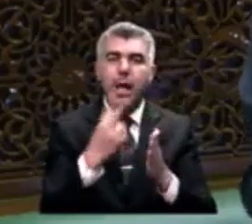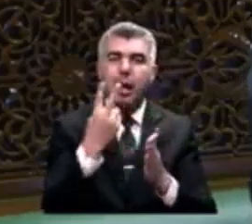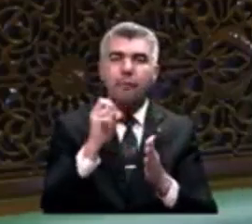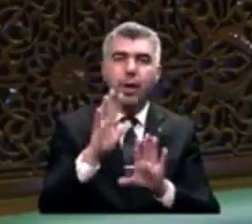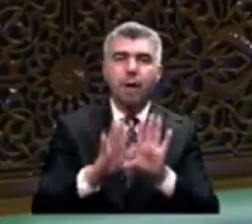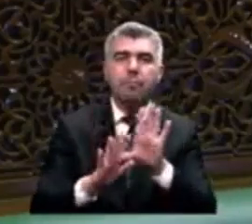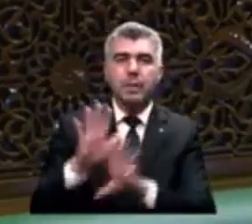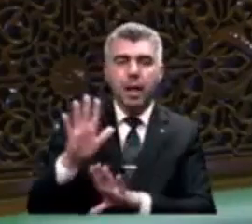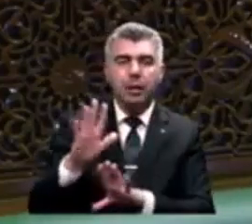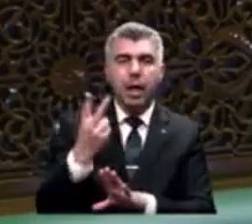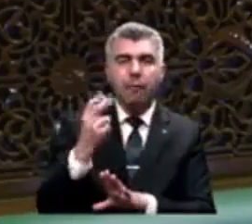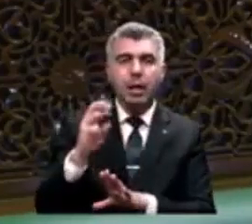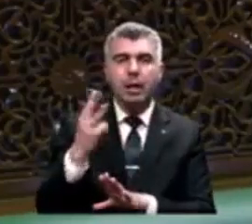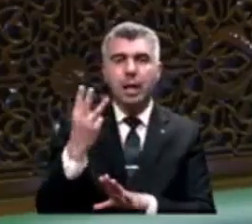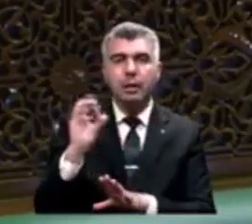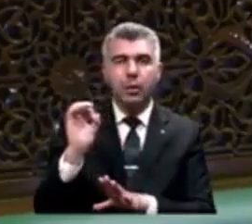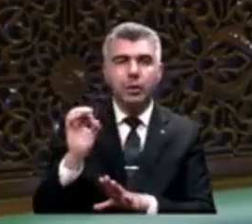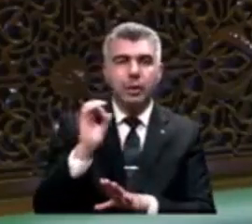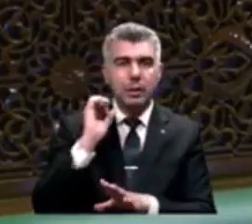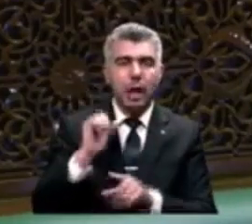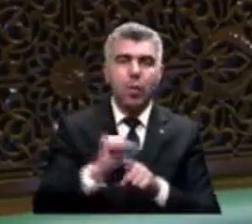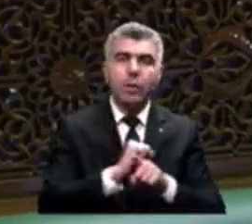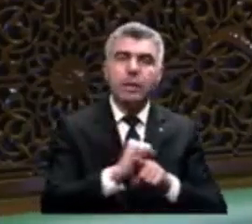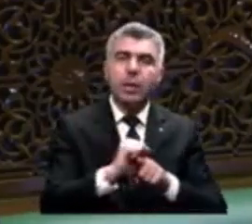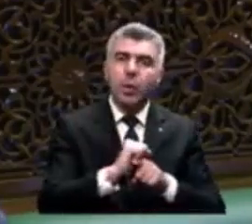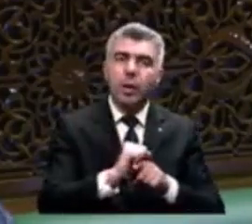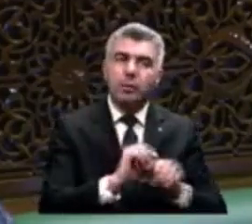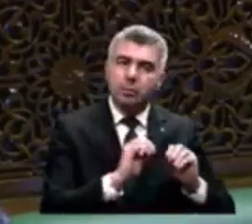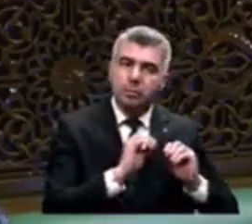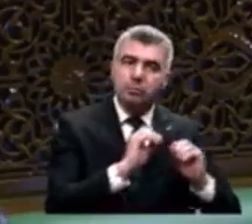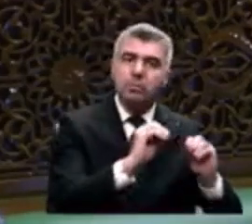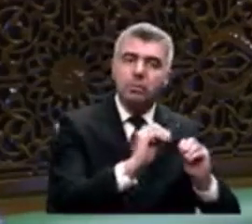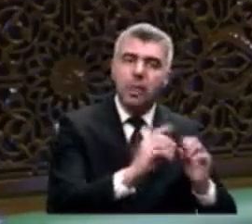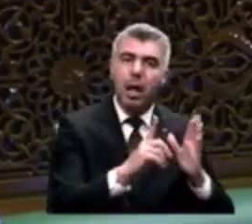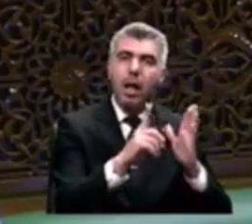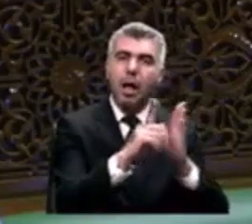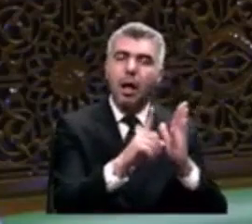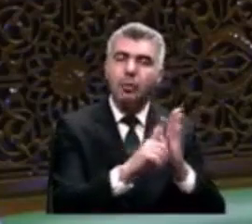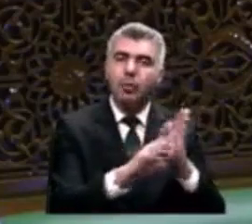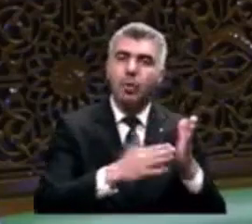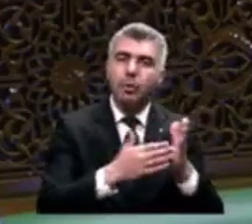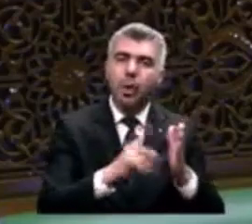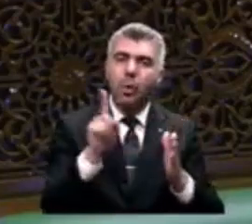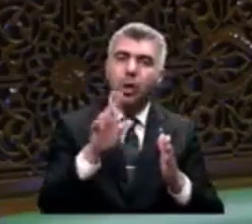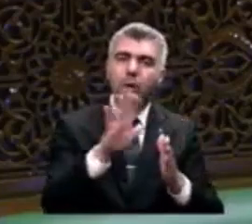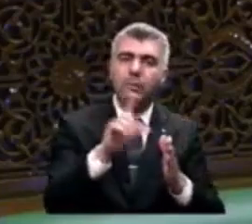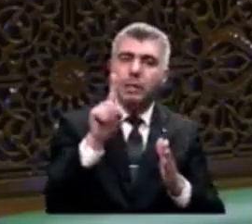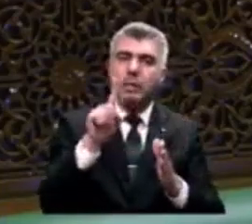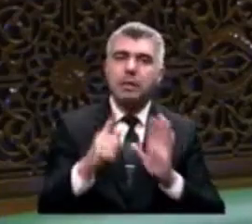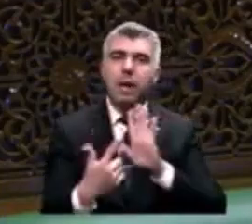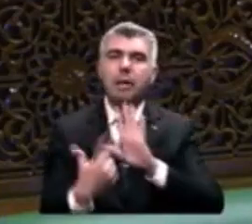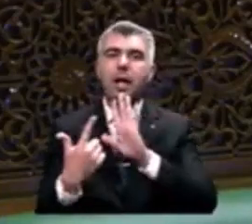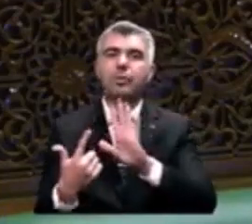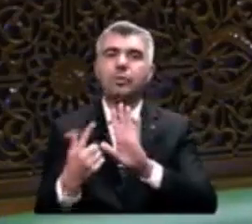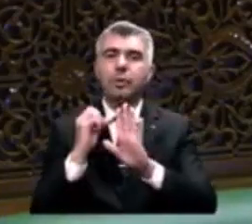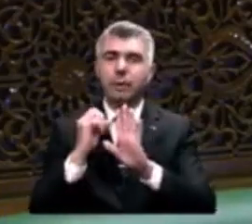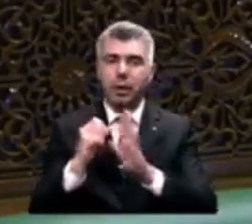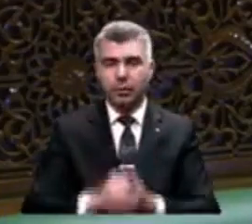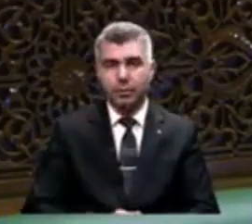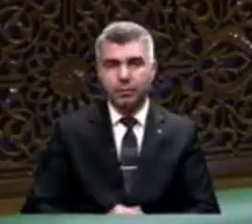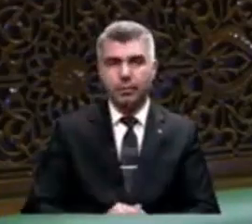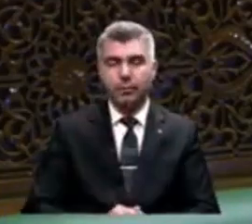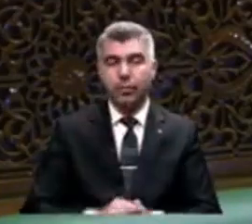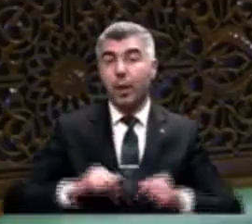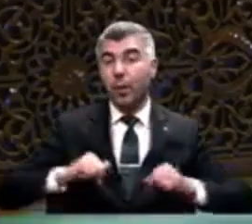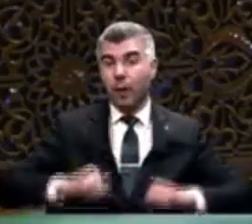مجال التعليم والتكوين والبحث العلمي، ومؤطرة بقانون الإطار 51-17. سيد الوزير المحترم،